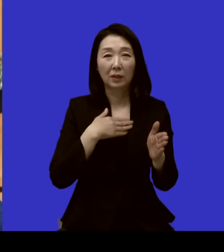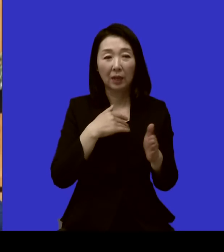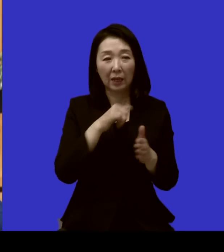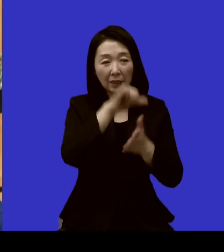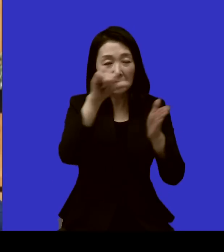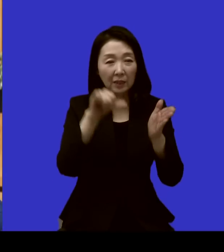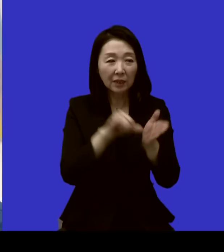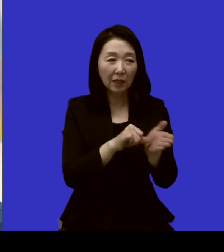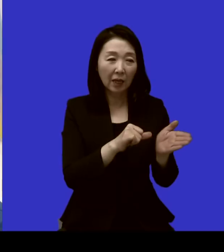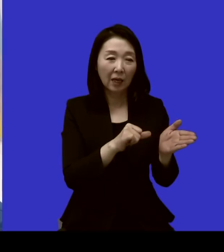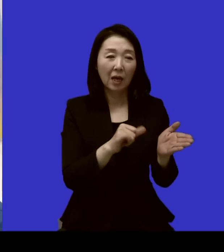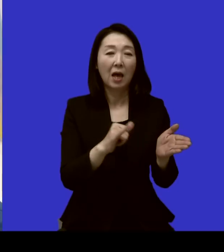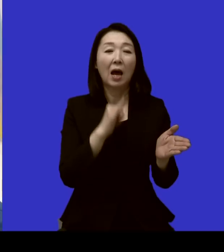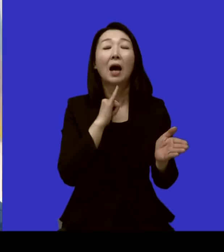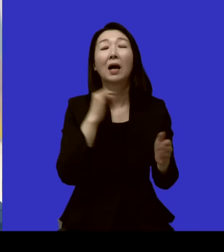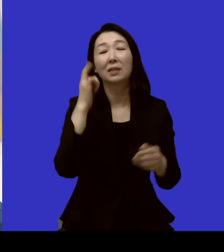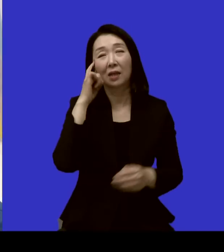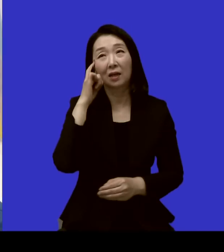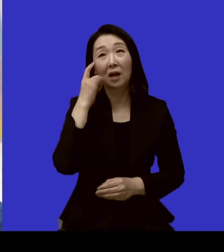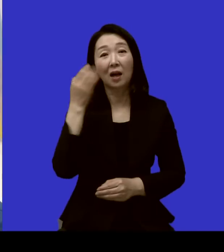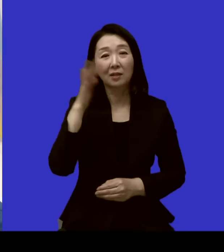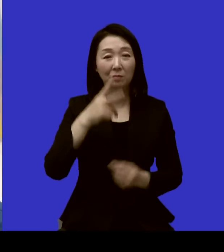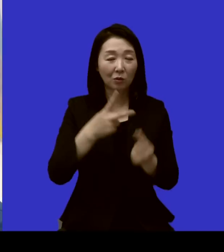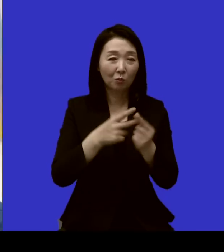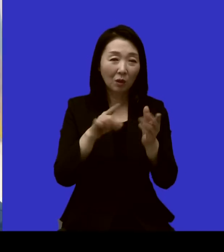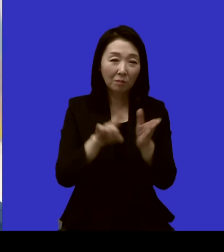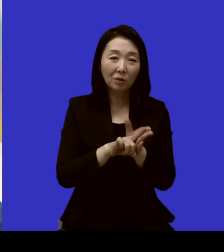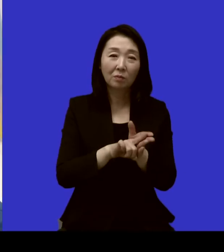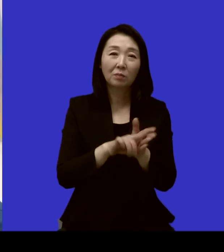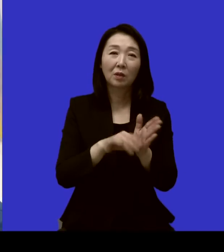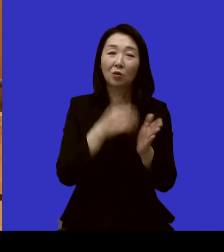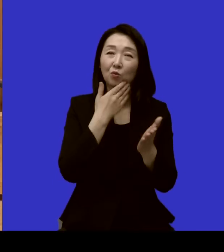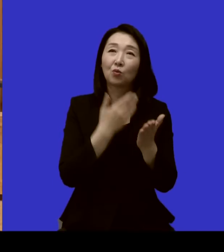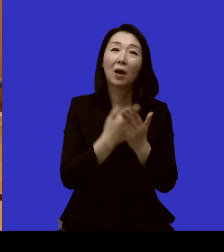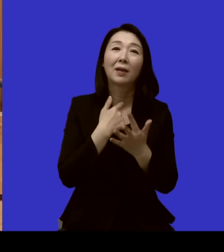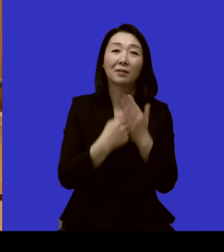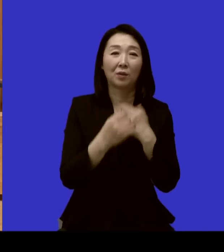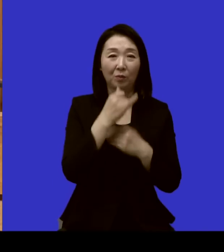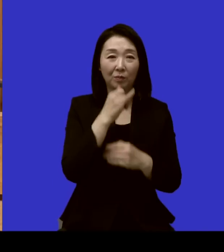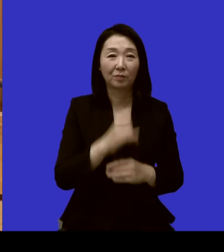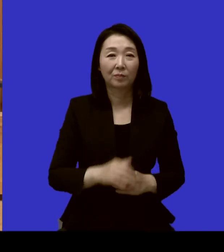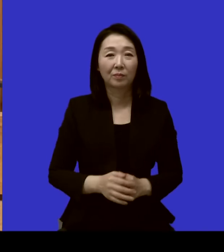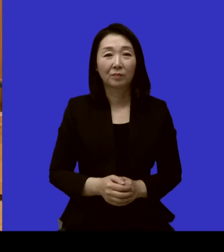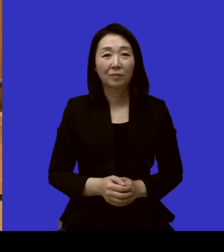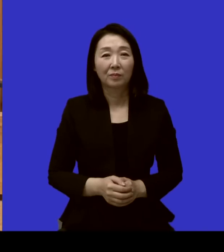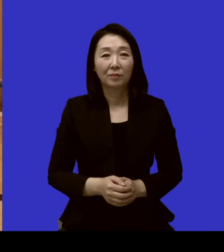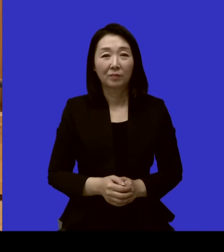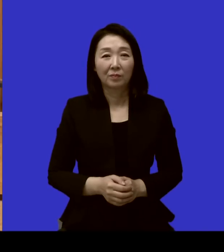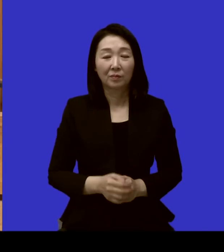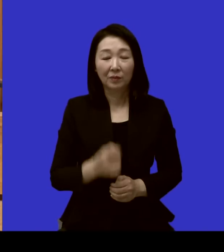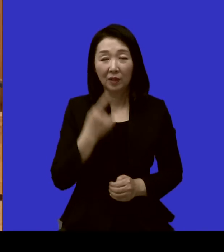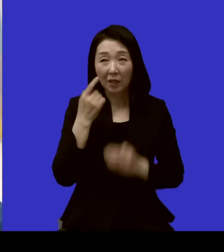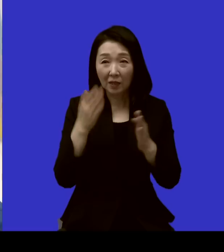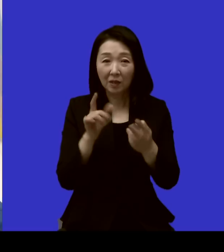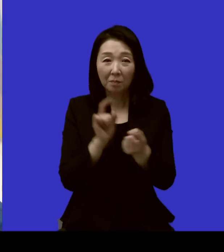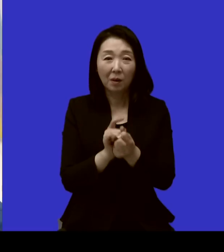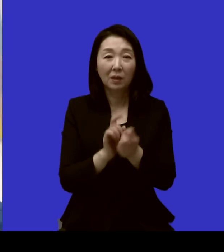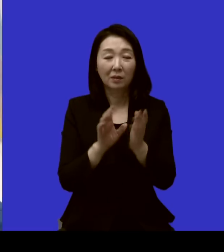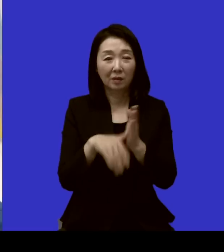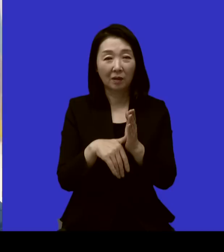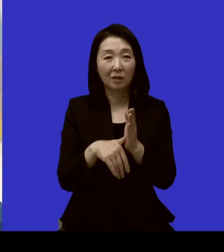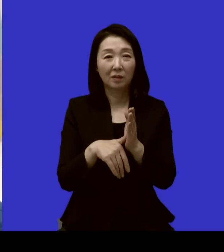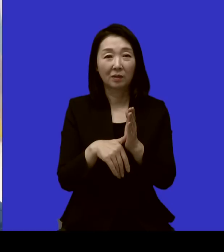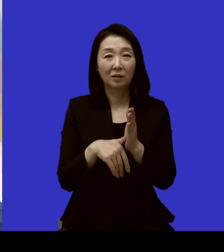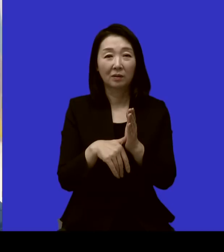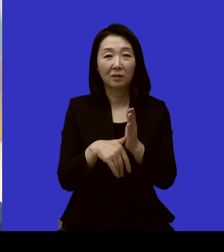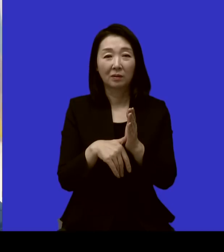했었는데, 그때 두 번째로 제가 신앙에 있어서 가장 중요한 체험을 했던 것 같아요. 예. 예. 그 한 달째 되던 날 이제 마지막